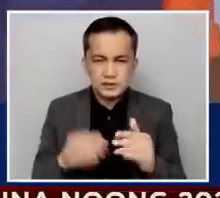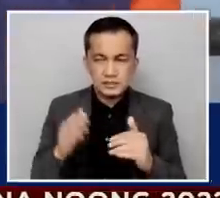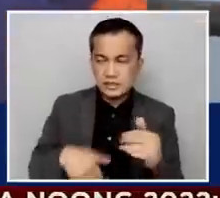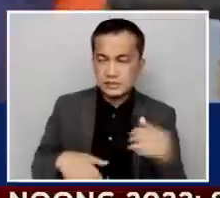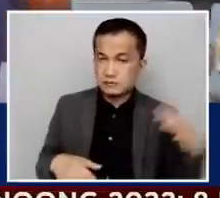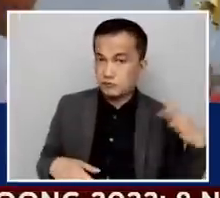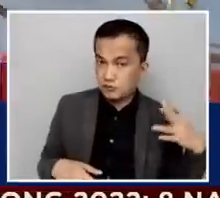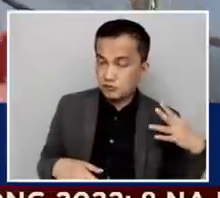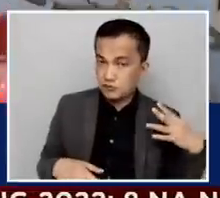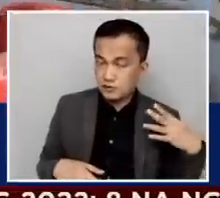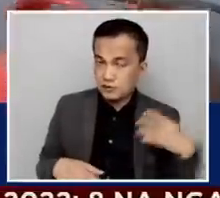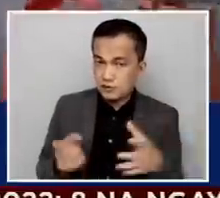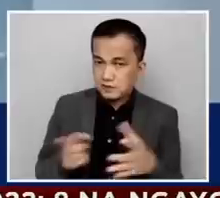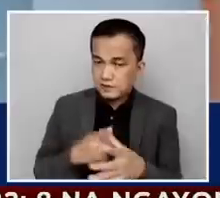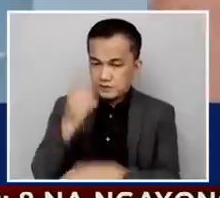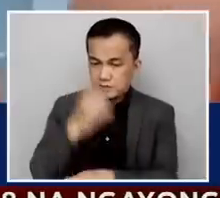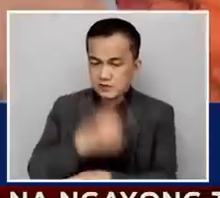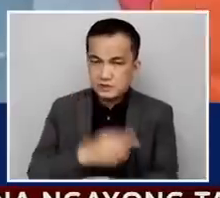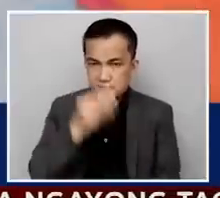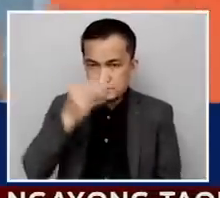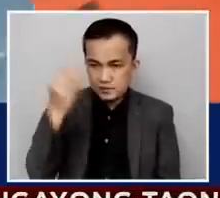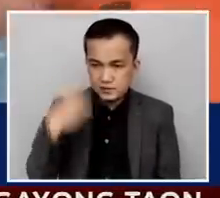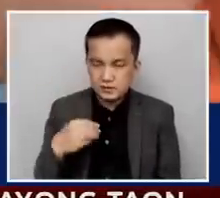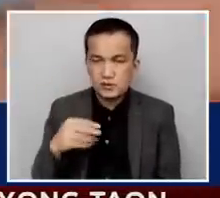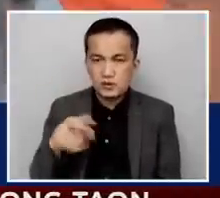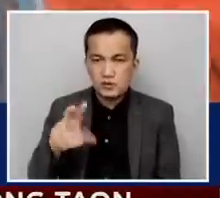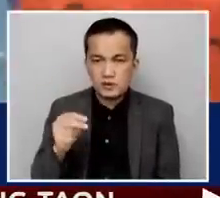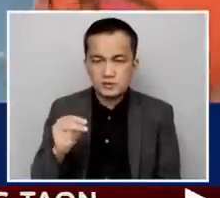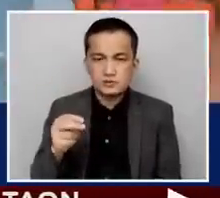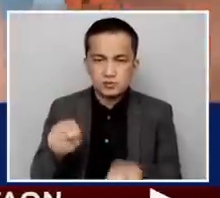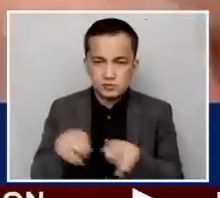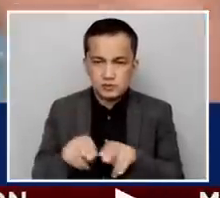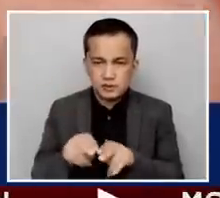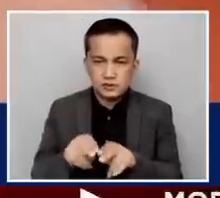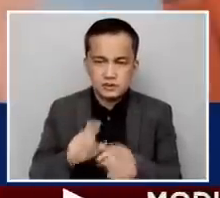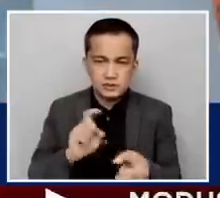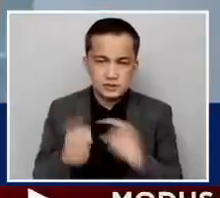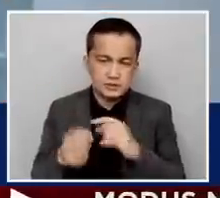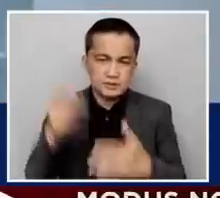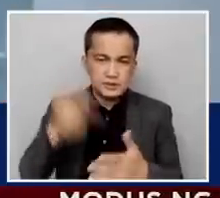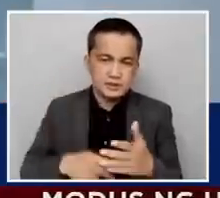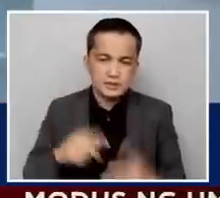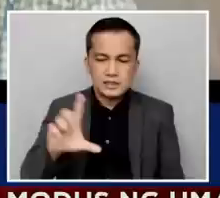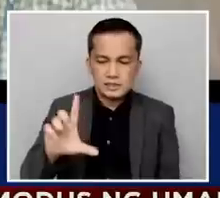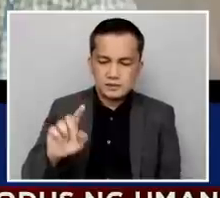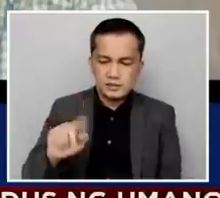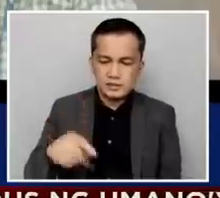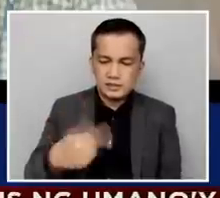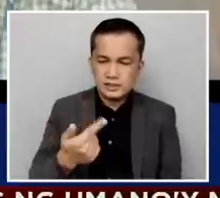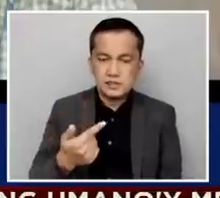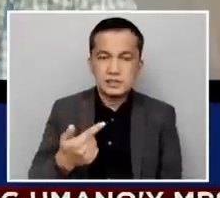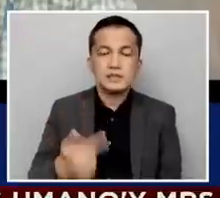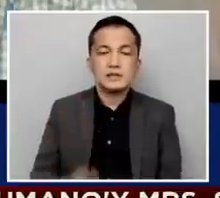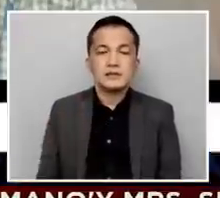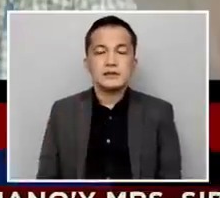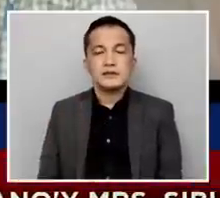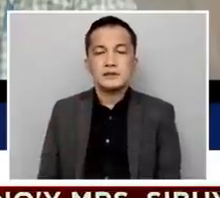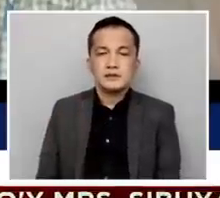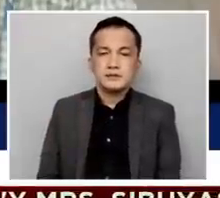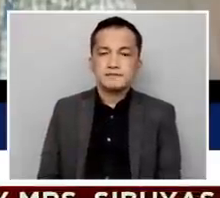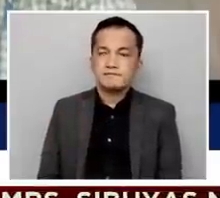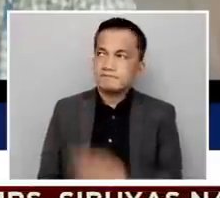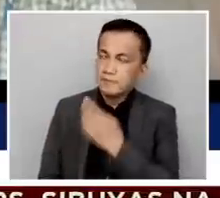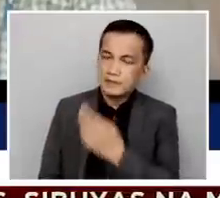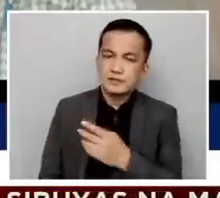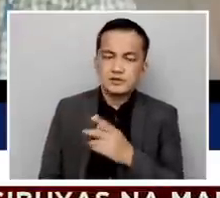pa ang unang araw ng Marso kung kailan karaniwang gumagalaw ang presyo ng LPG. Ang March ay sure na na-rollback